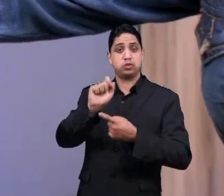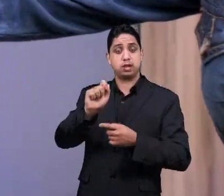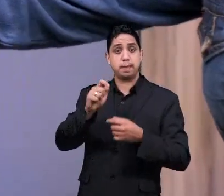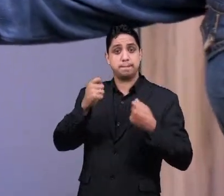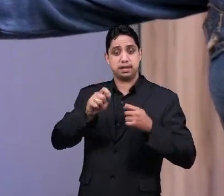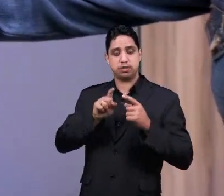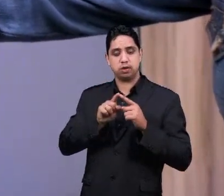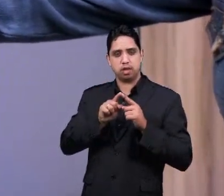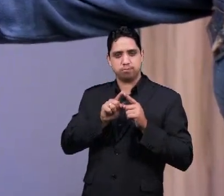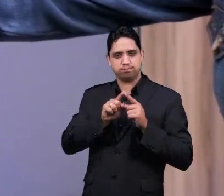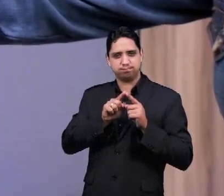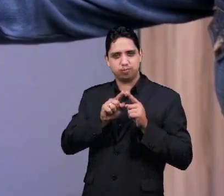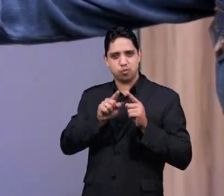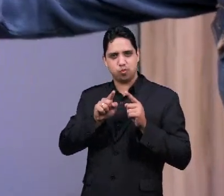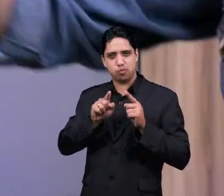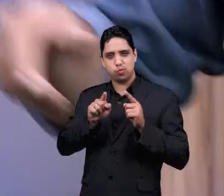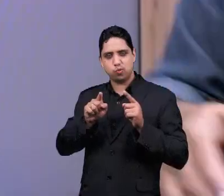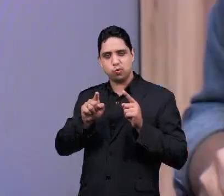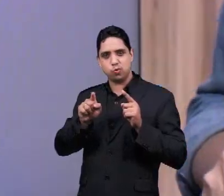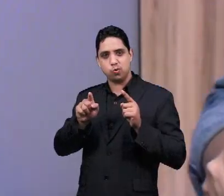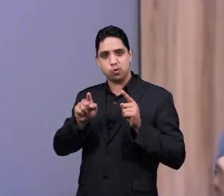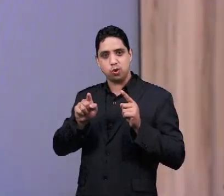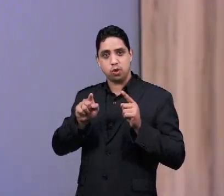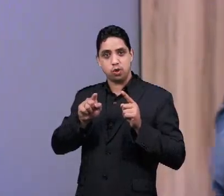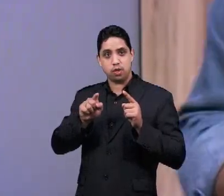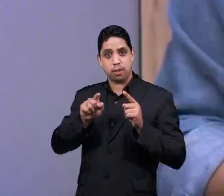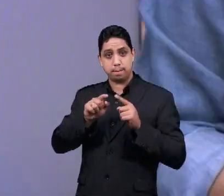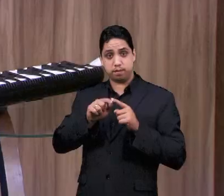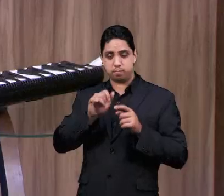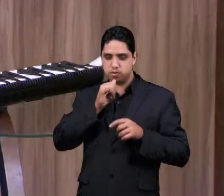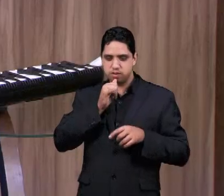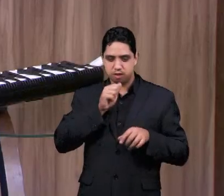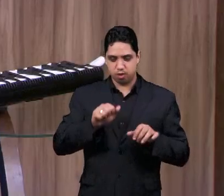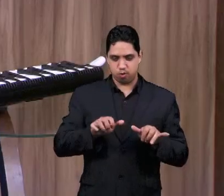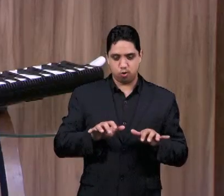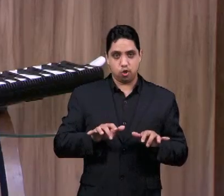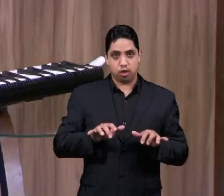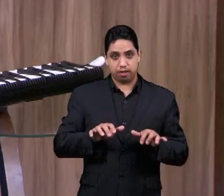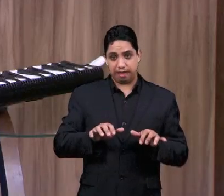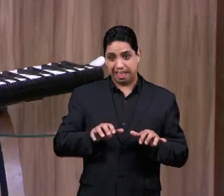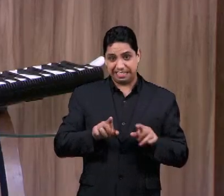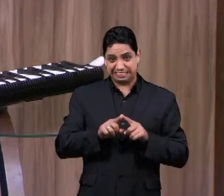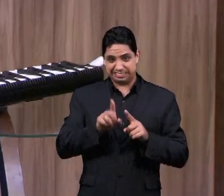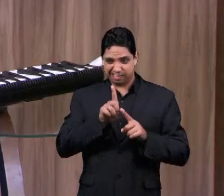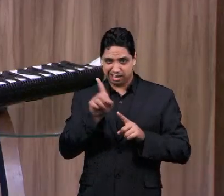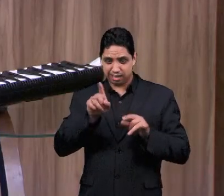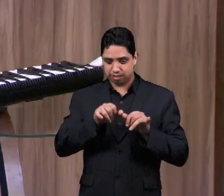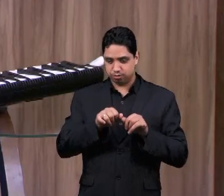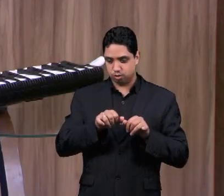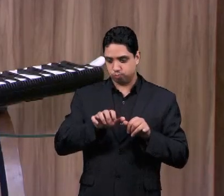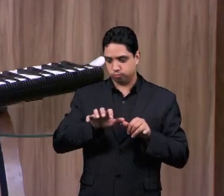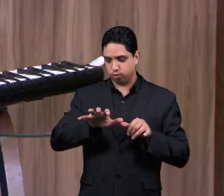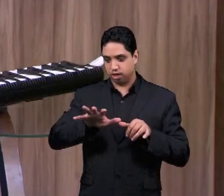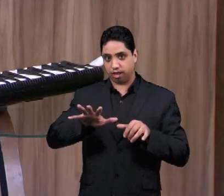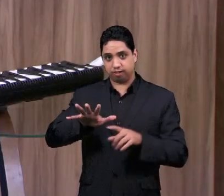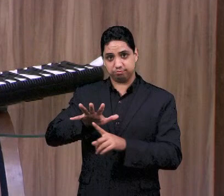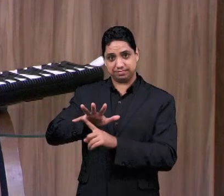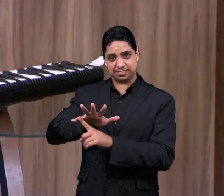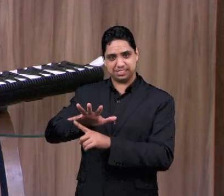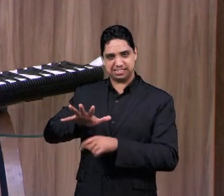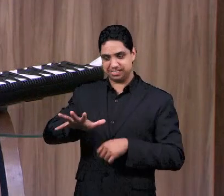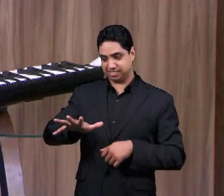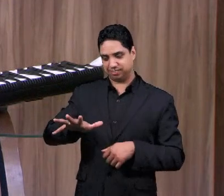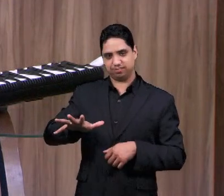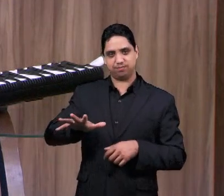vous allez donc étirer beaucoup le doigt pour faire la note. Pour simplifier, nous allons faire comme la